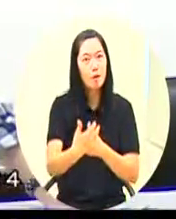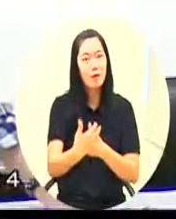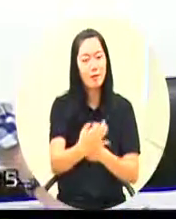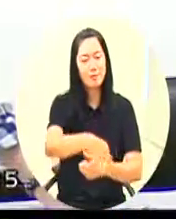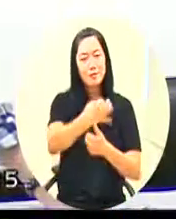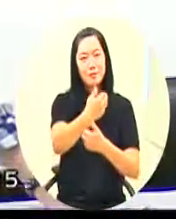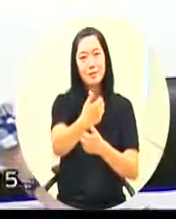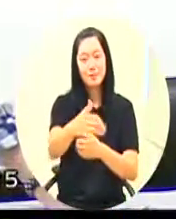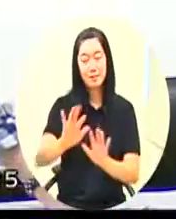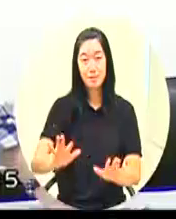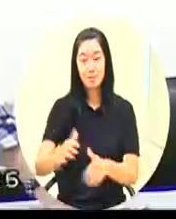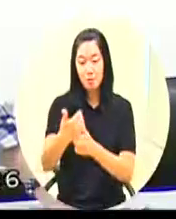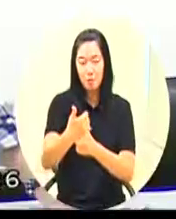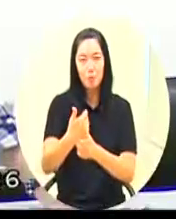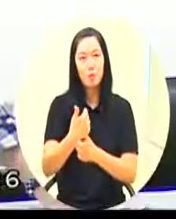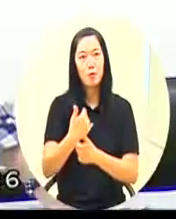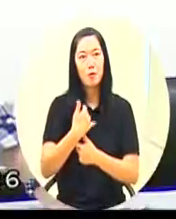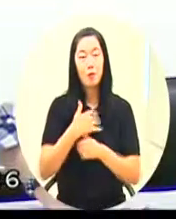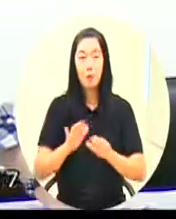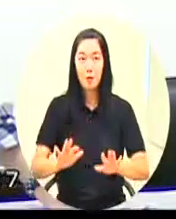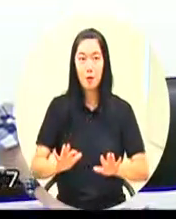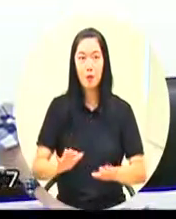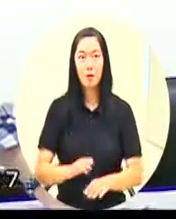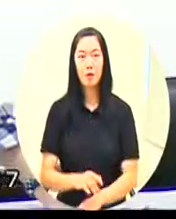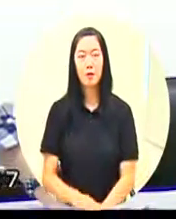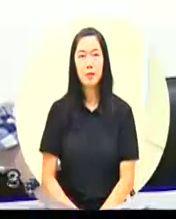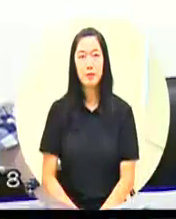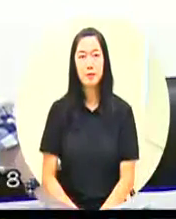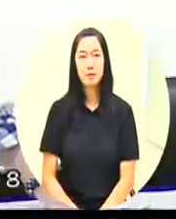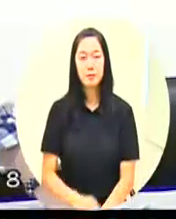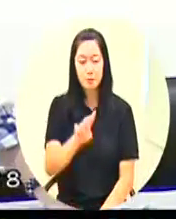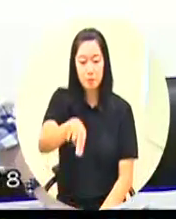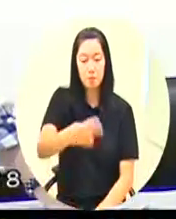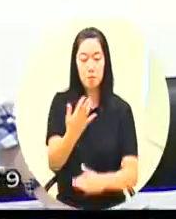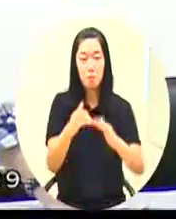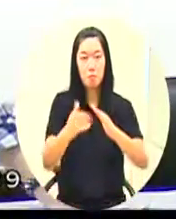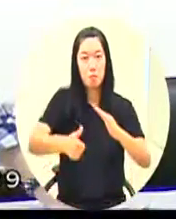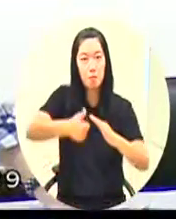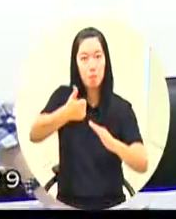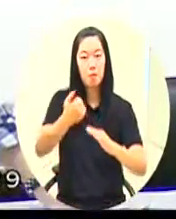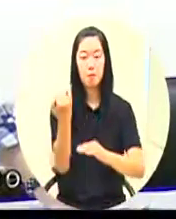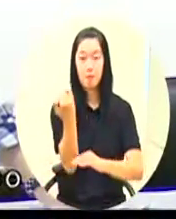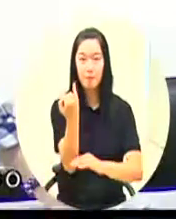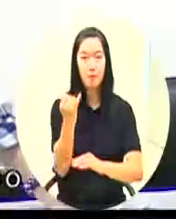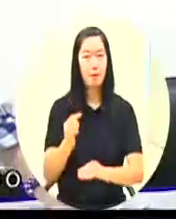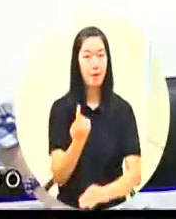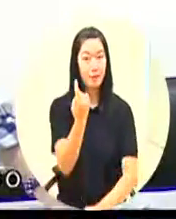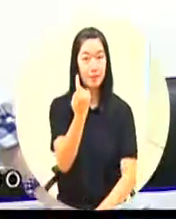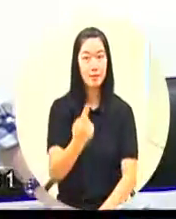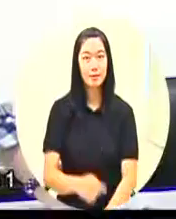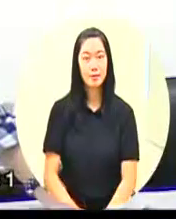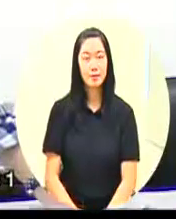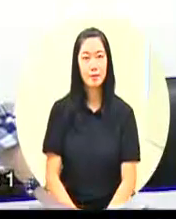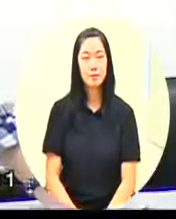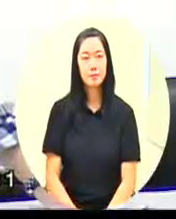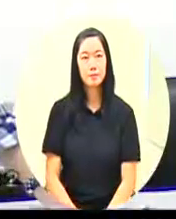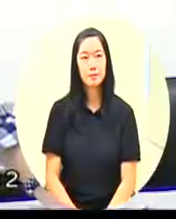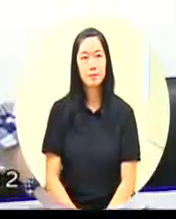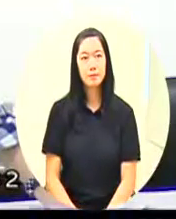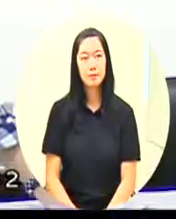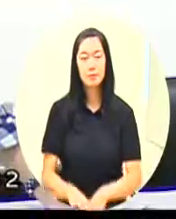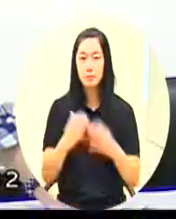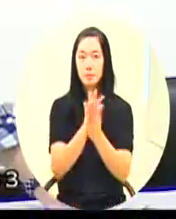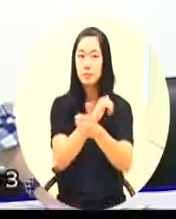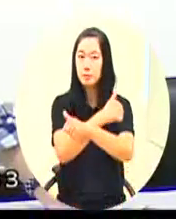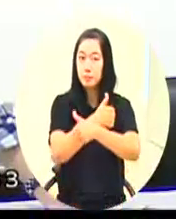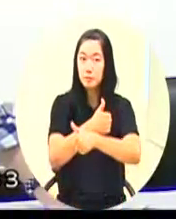了。”那不过在这里，这个刘校长是我们有史以来第一个女校长嘛，啊，那你的所有的经验